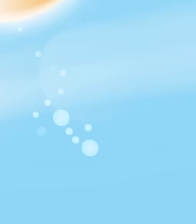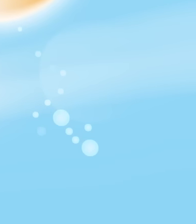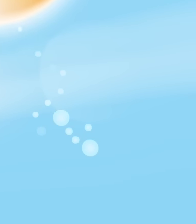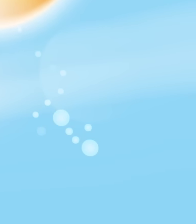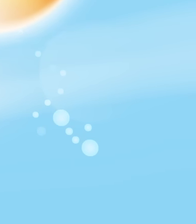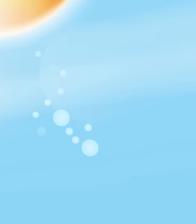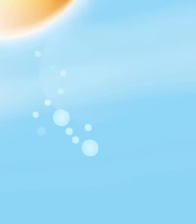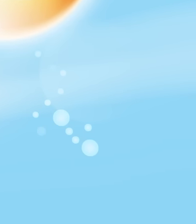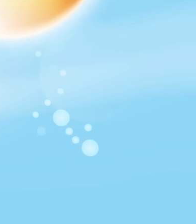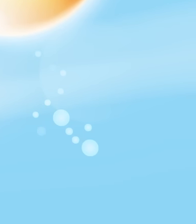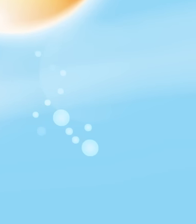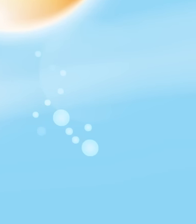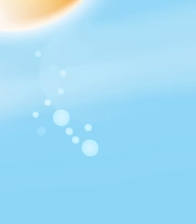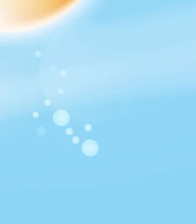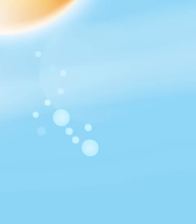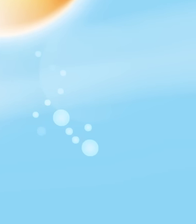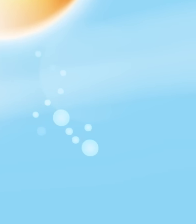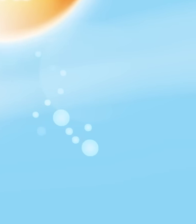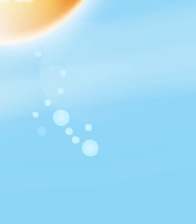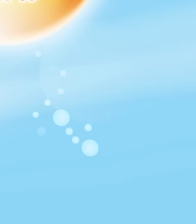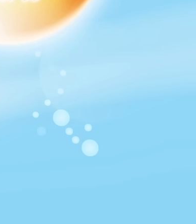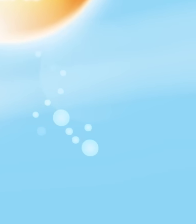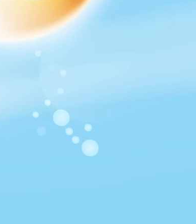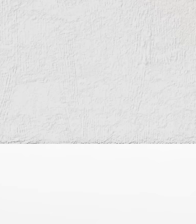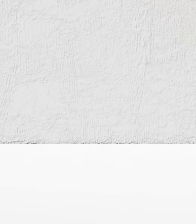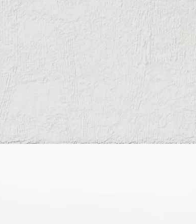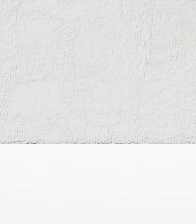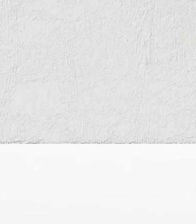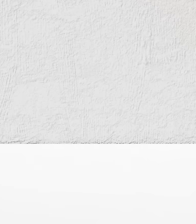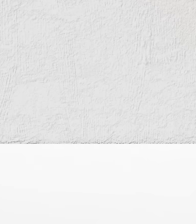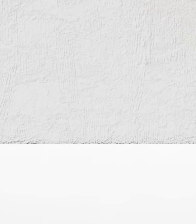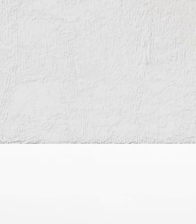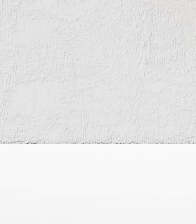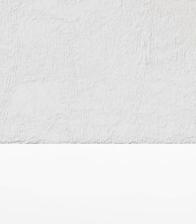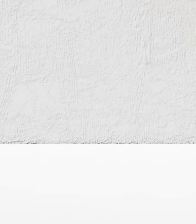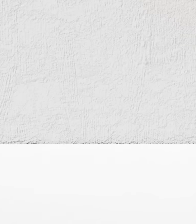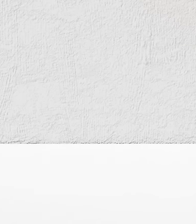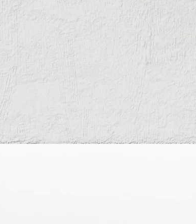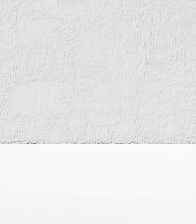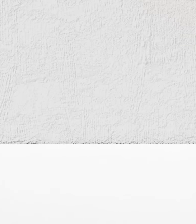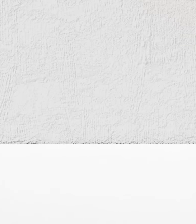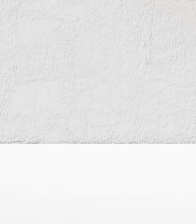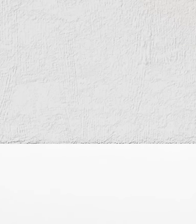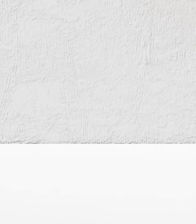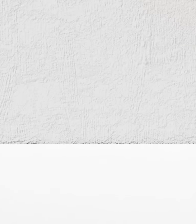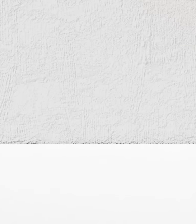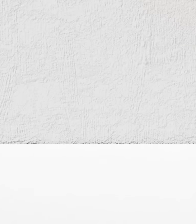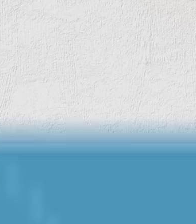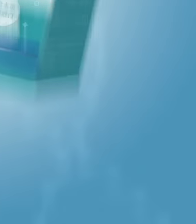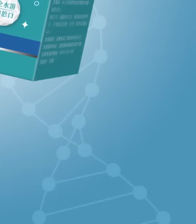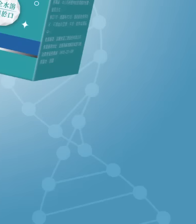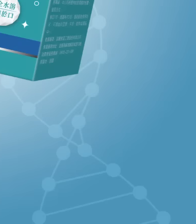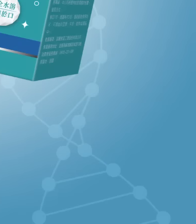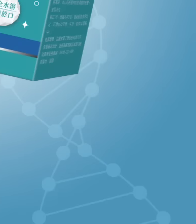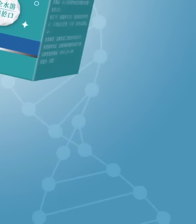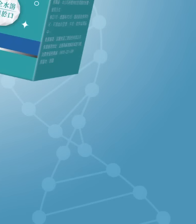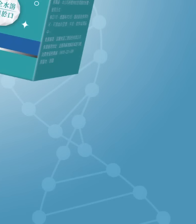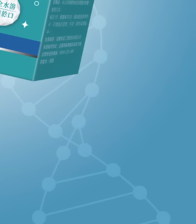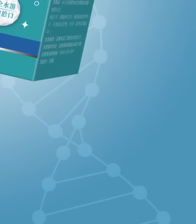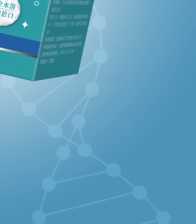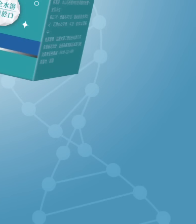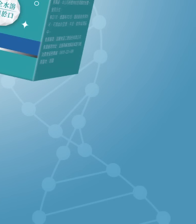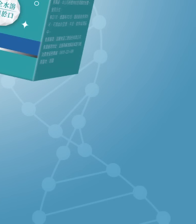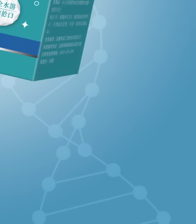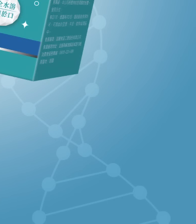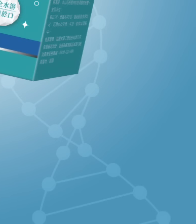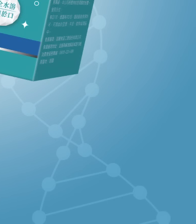天。小包装好携带，成分天然零添加，无西药，不含重金属，安心食用。两款包装给